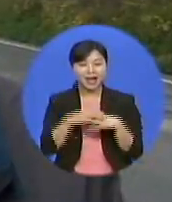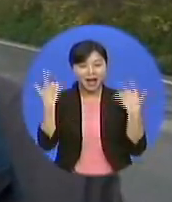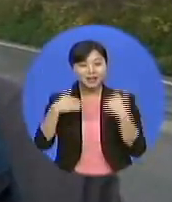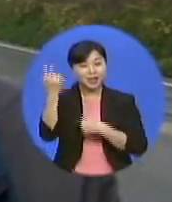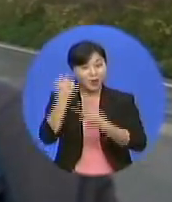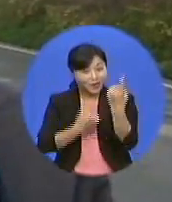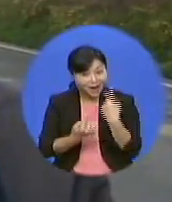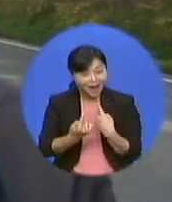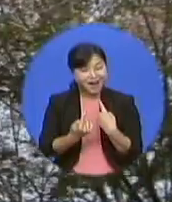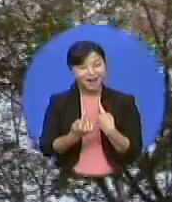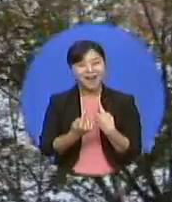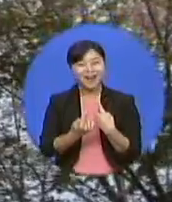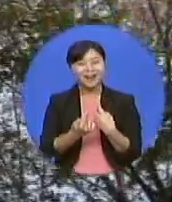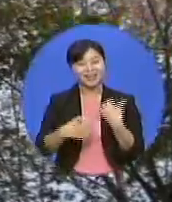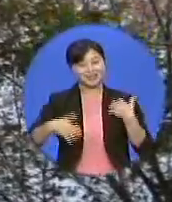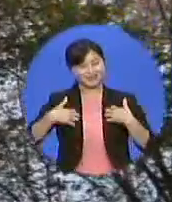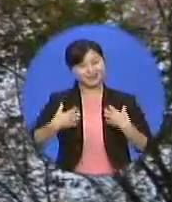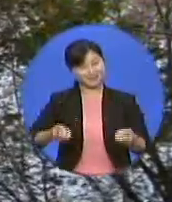오십시오. 환영합니다.